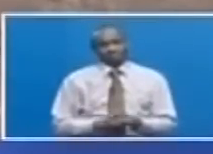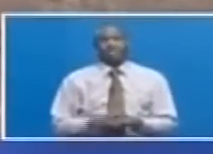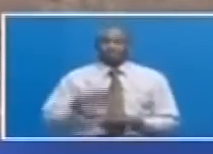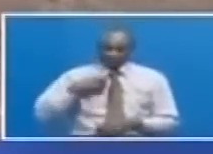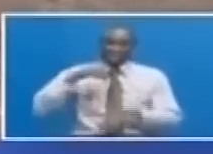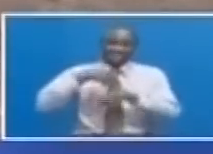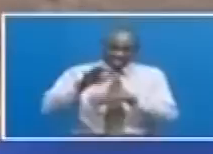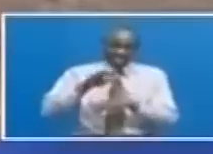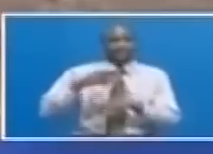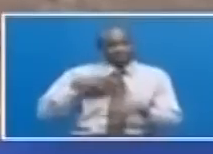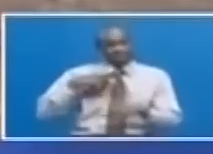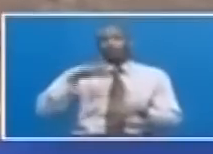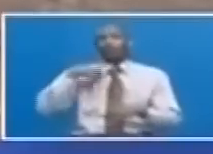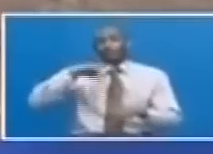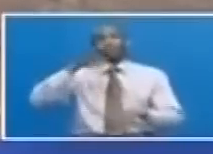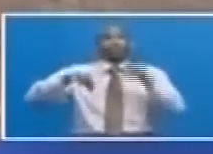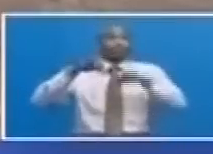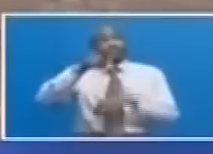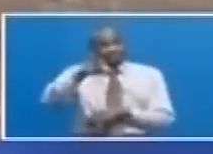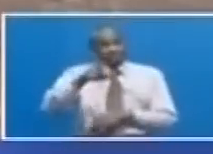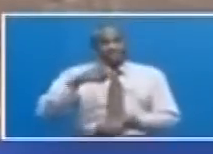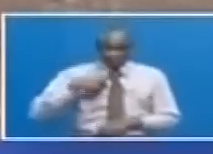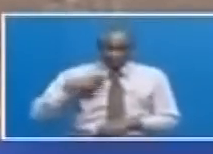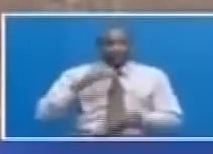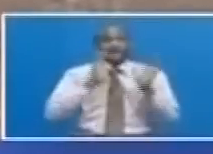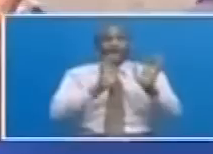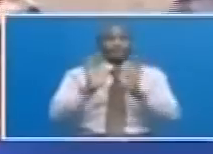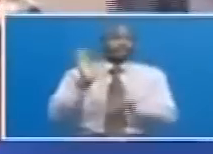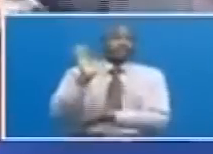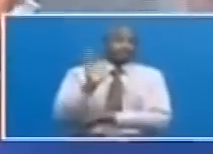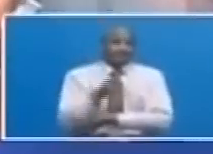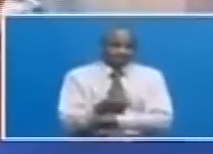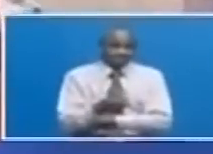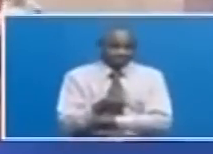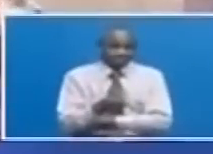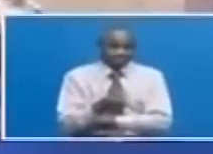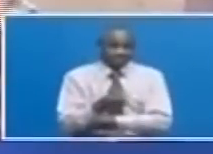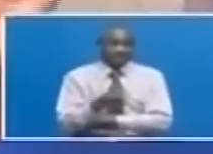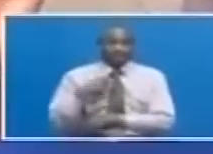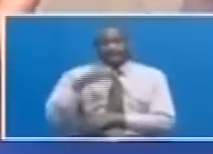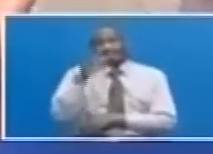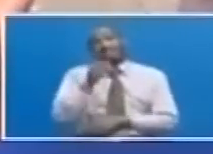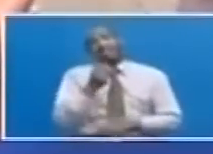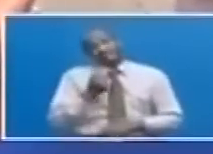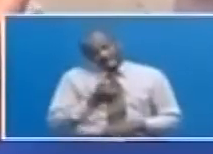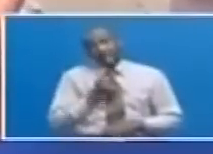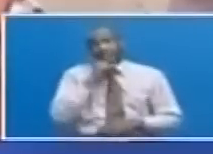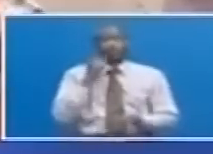Tunatuma ujumbe kwa tuliowachagua watimize ahadi ya kampeni. Wakichana na msichana hana kazi